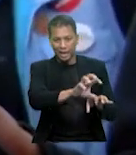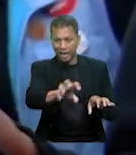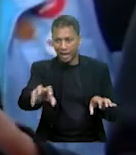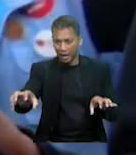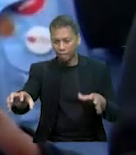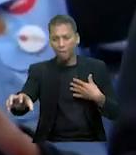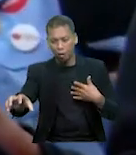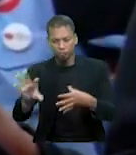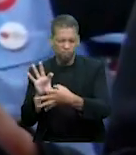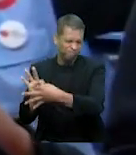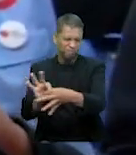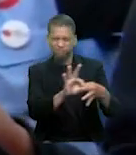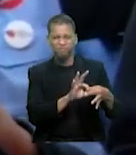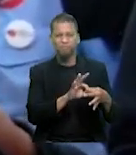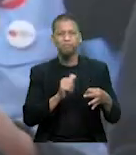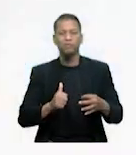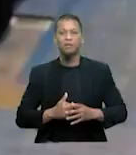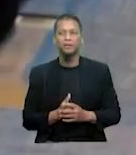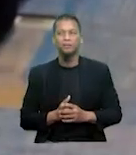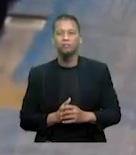bisa kita bikin sebagaimana Jawa Tengah.